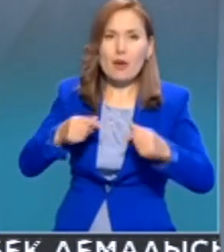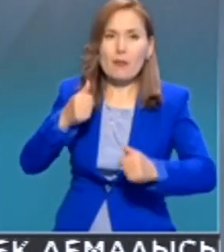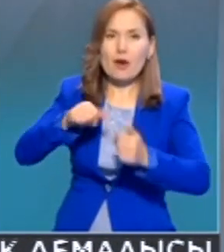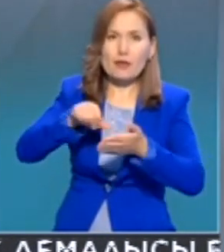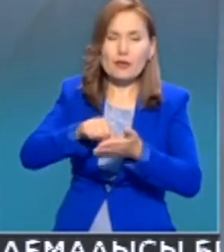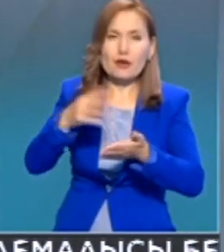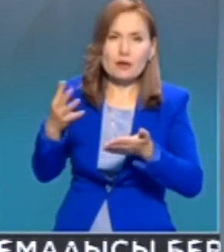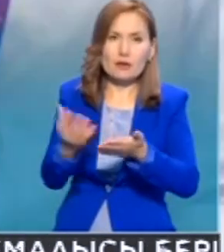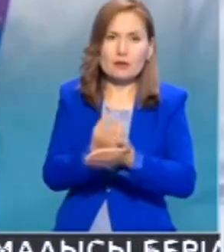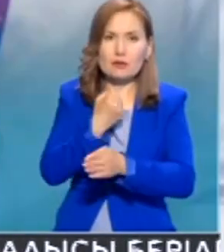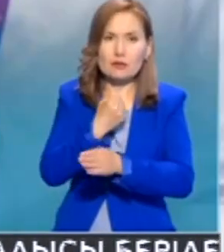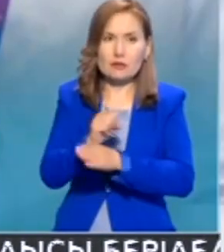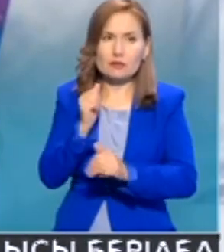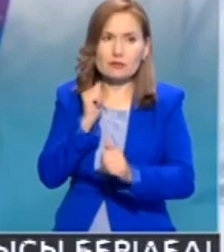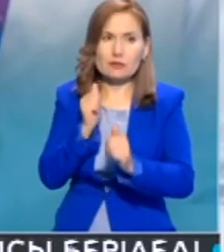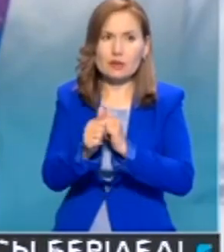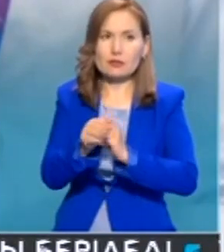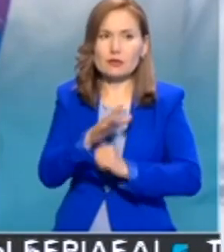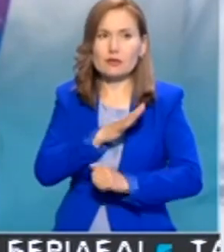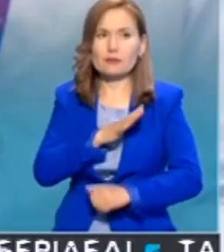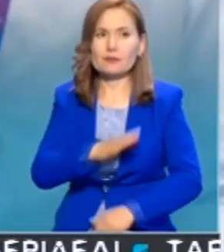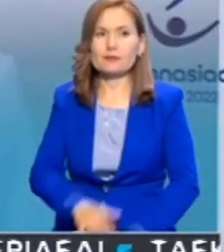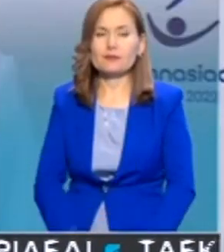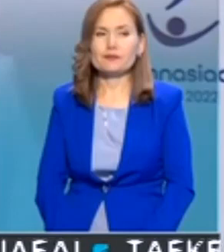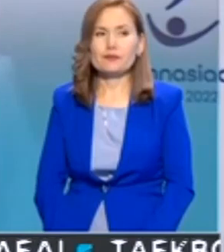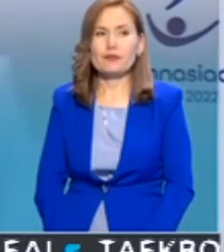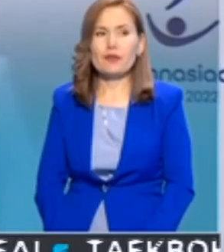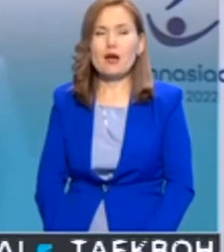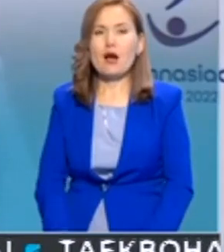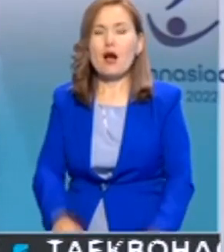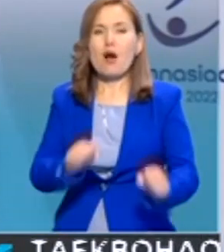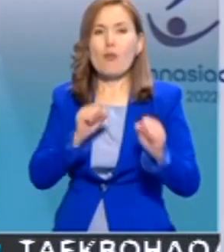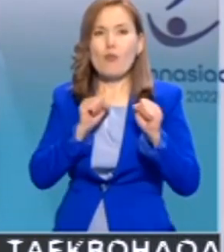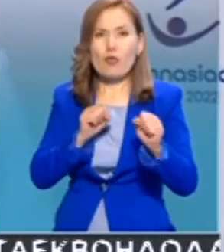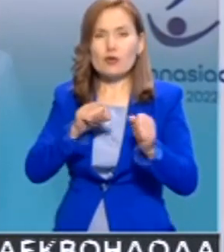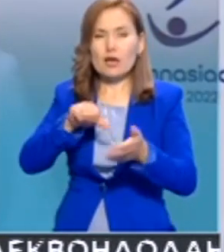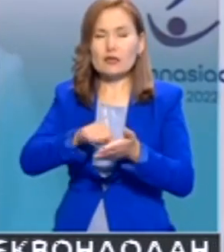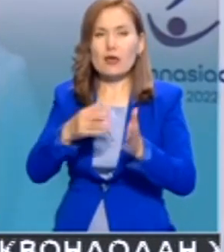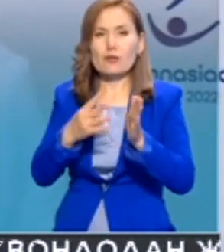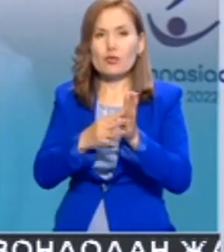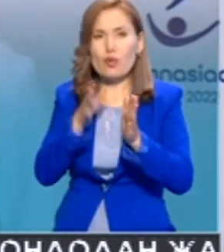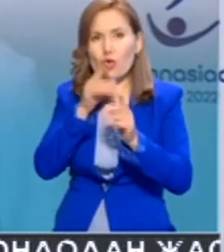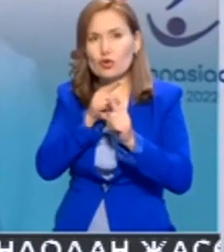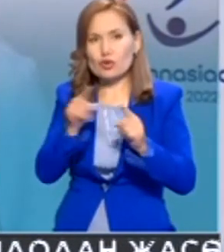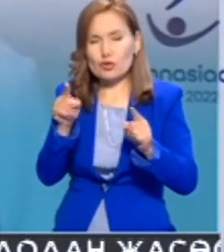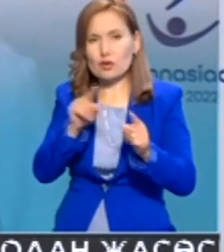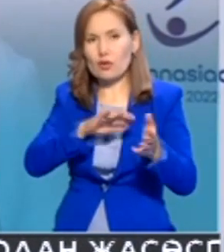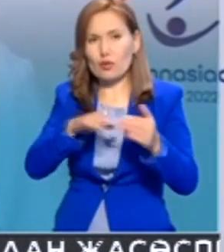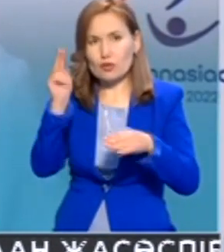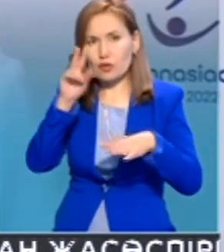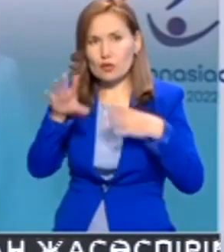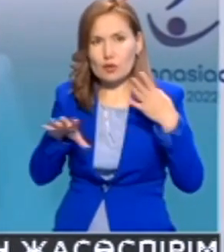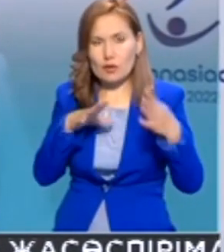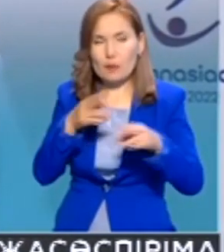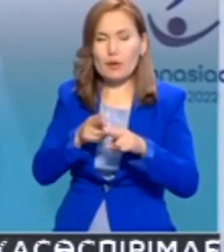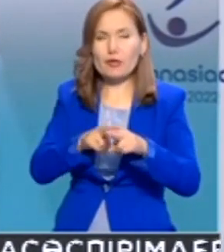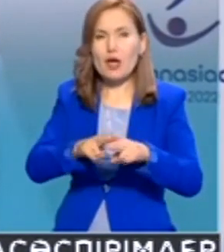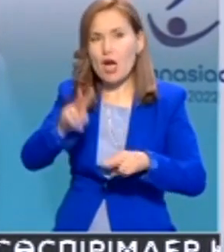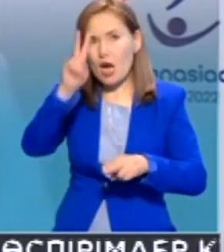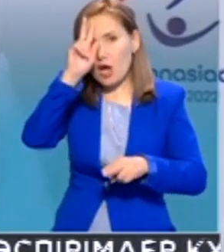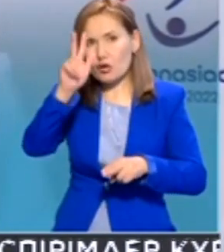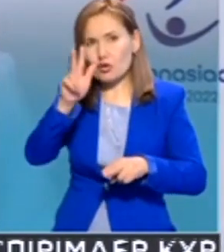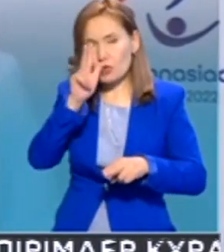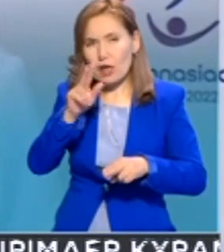сынап, қарсыластарынан басым түсті. Бокспен айналысқаныма 9 жыл. Осы жарысқа біз 2 жылдай дайындалдық.